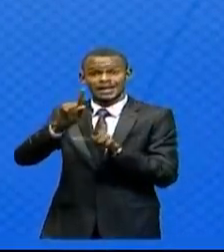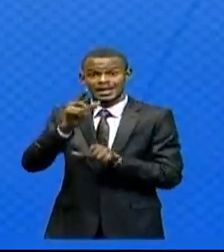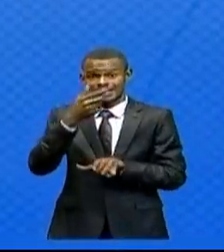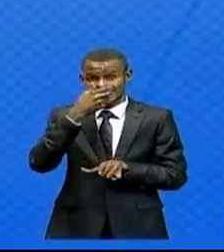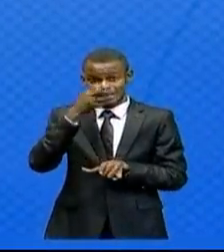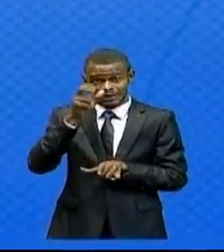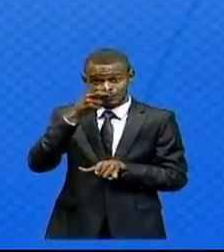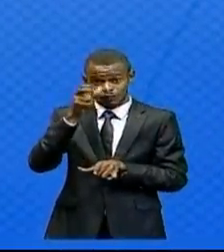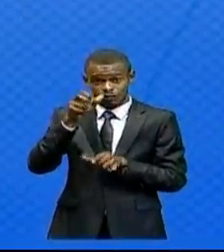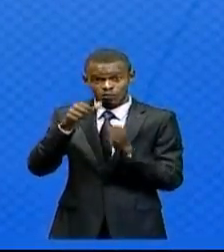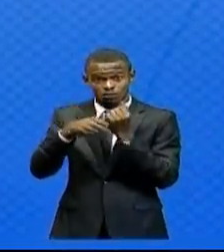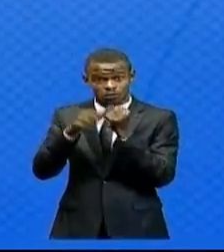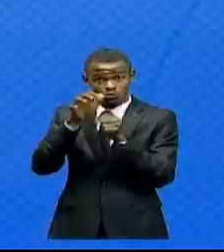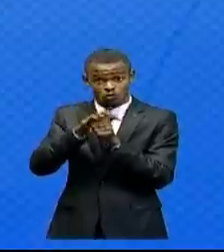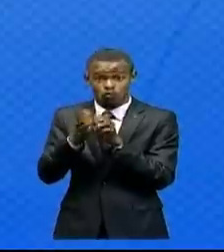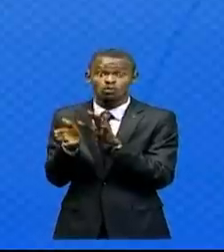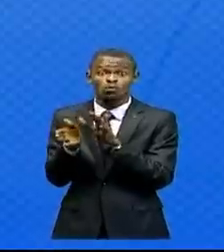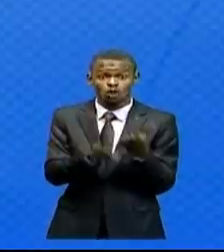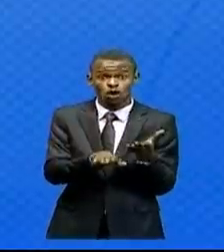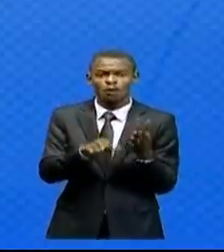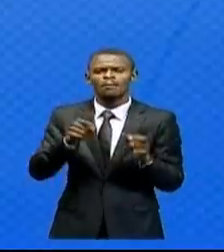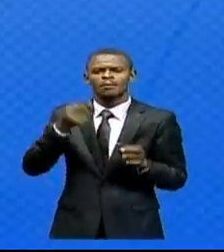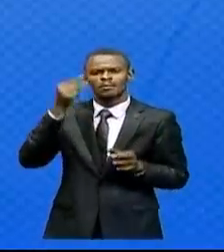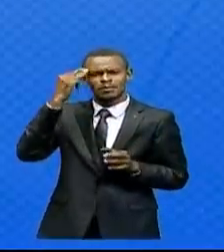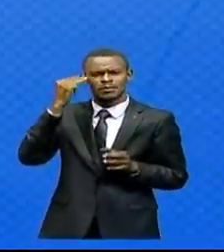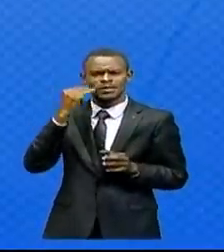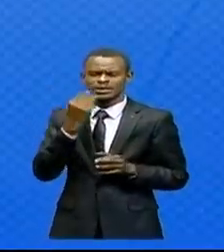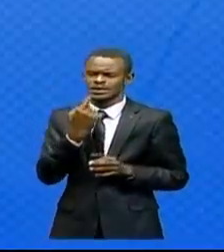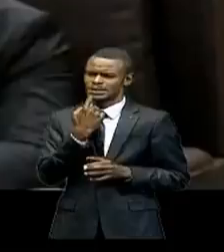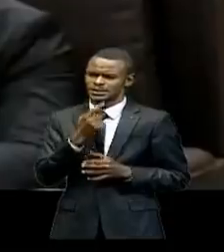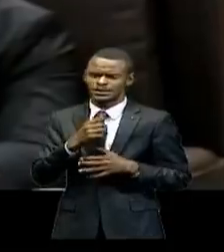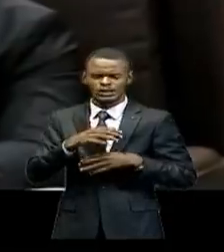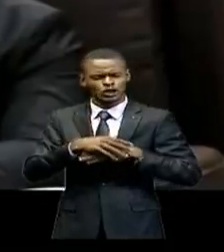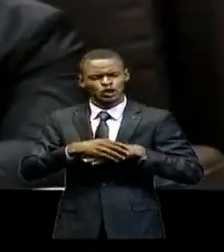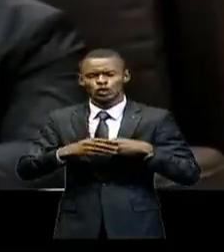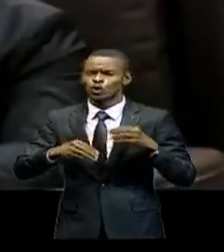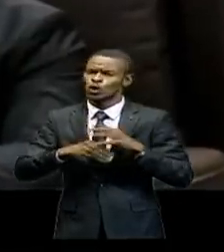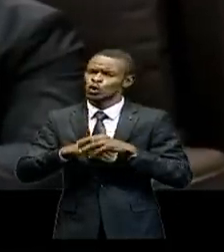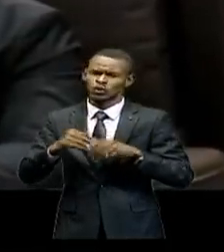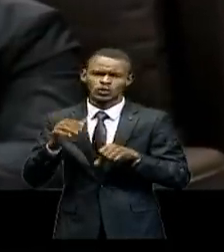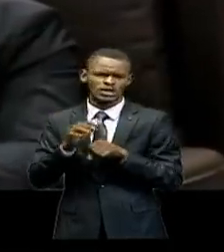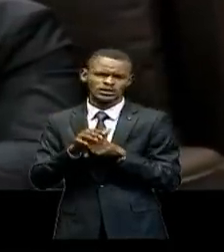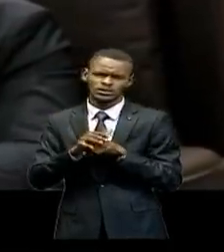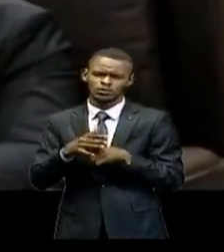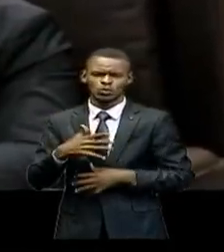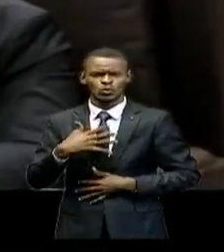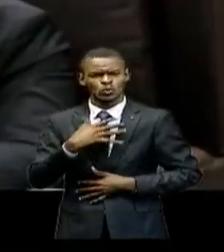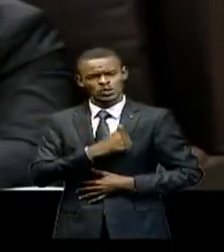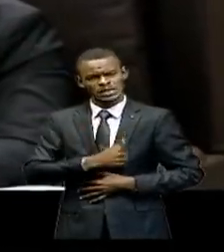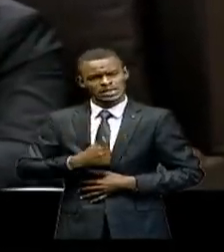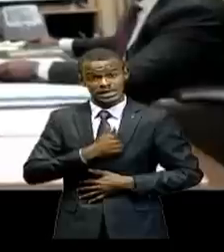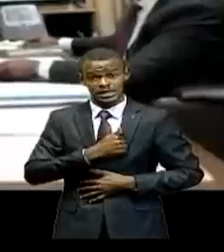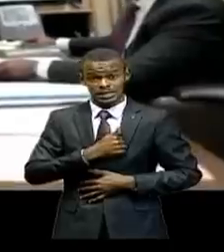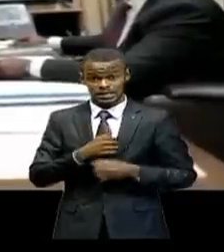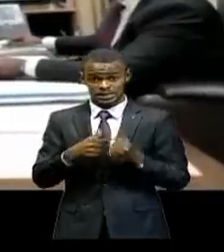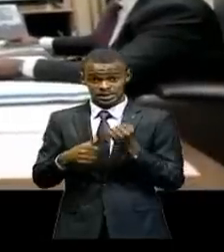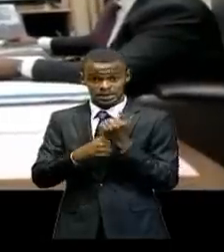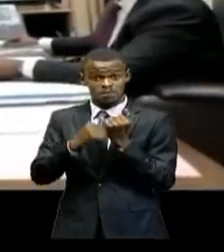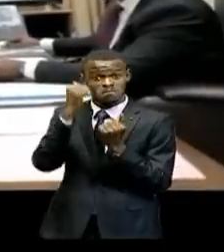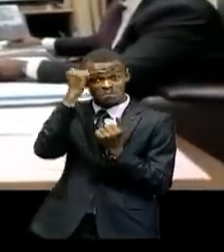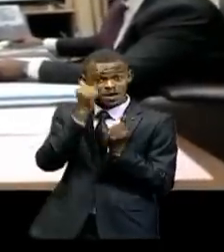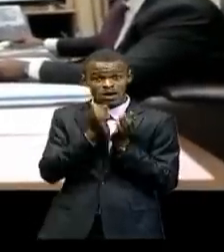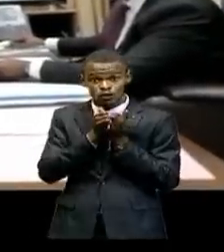de la République aux familles éprouvées. La baleinière touchée provenait du village de Moucheni, localité